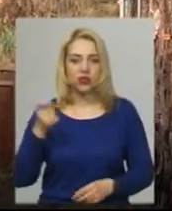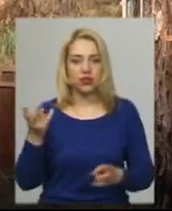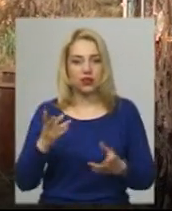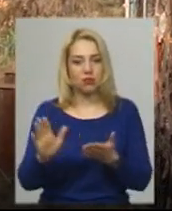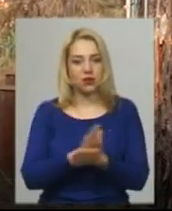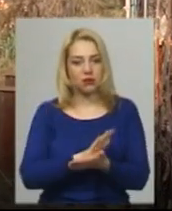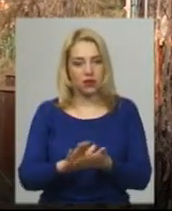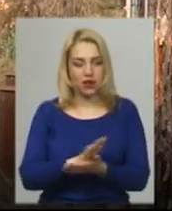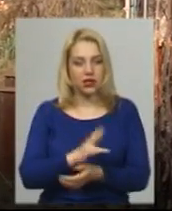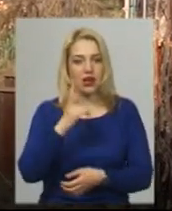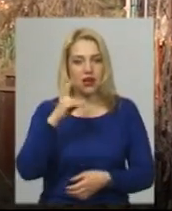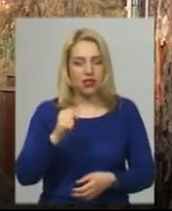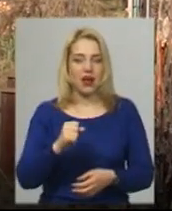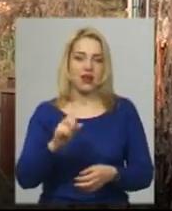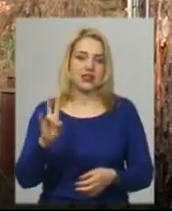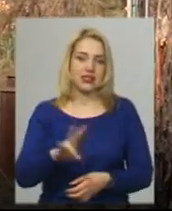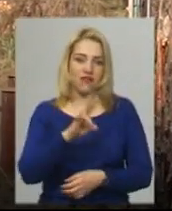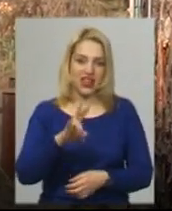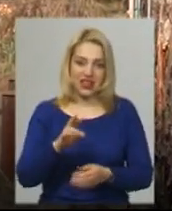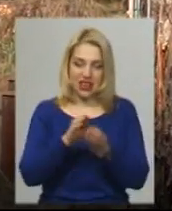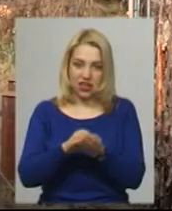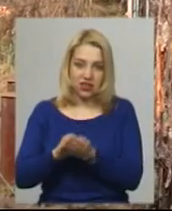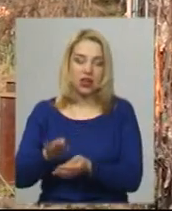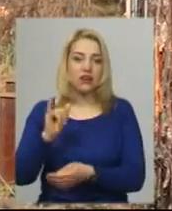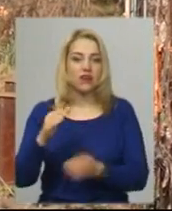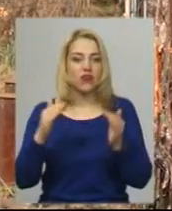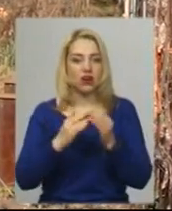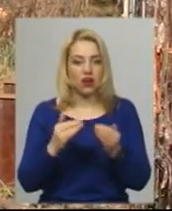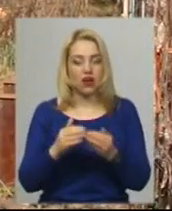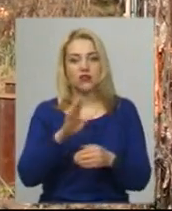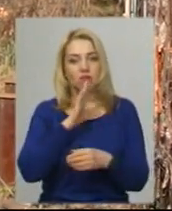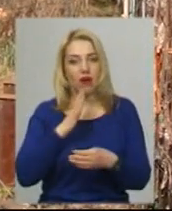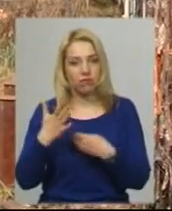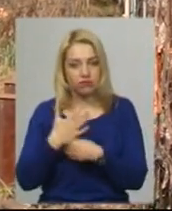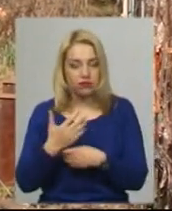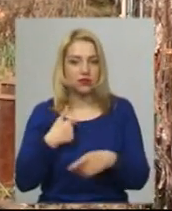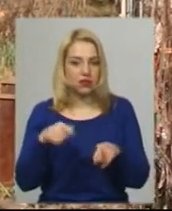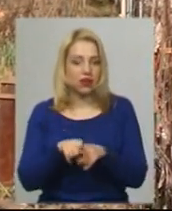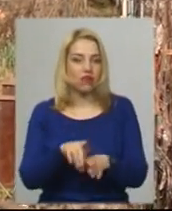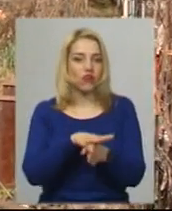прибрати. Це так мама ще казала, як я була маленькою. То я так і виконую її